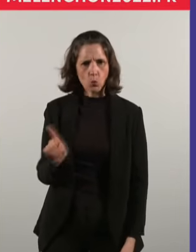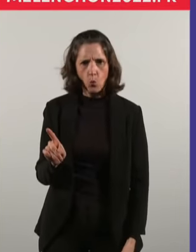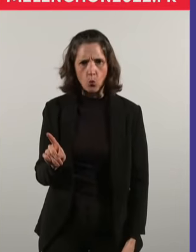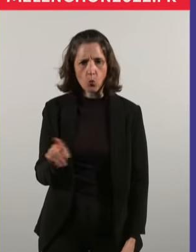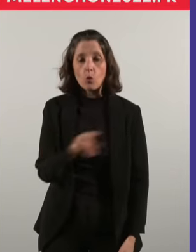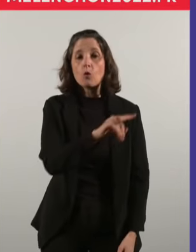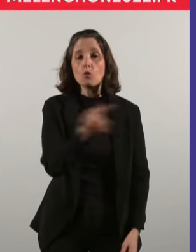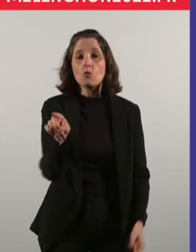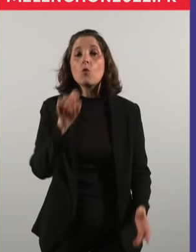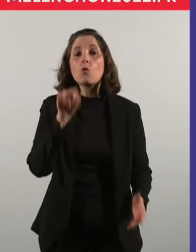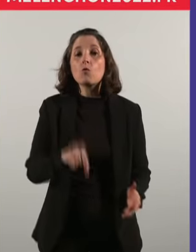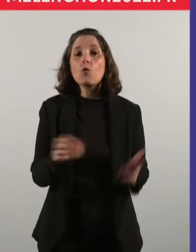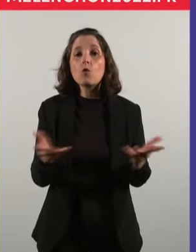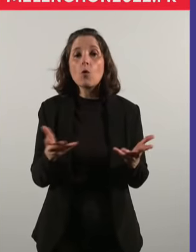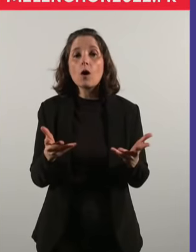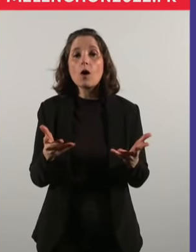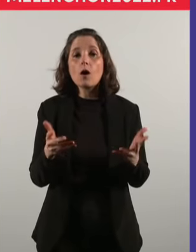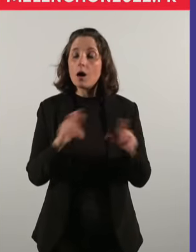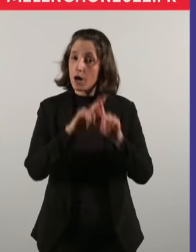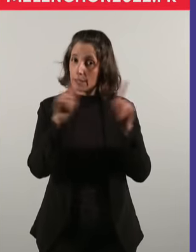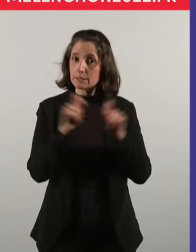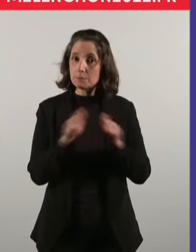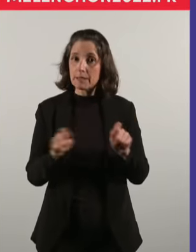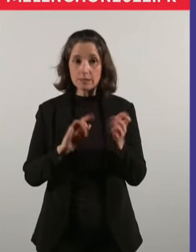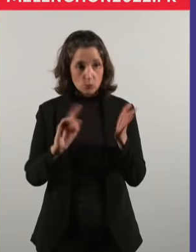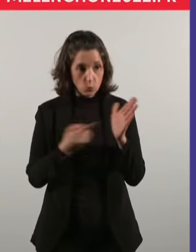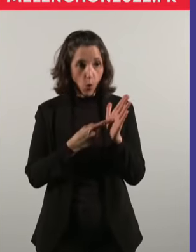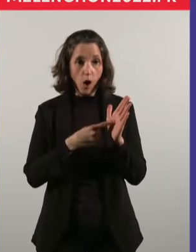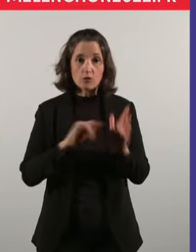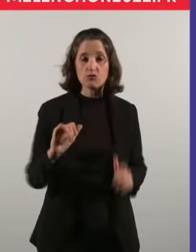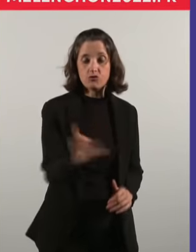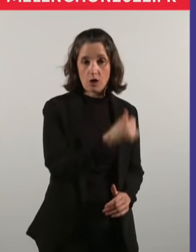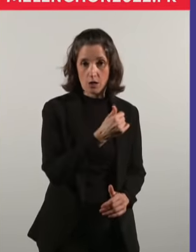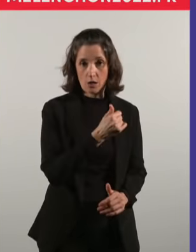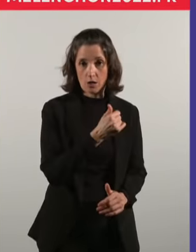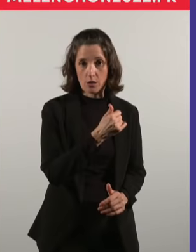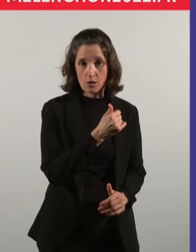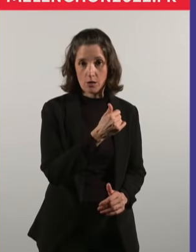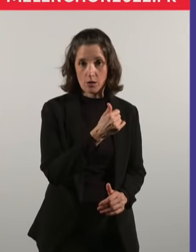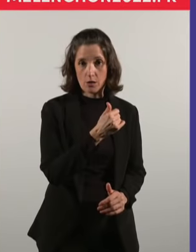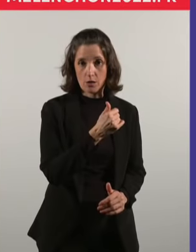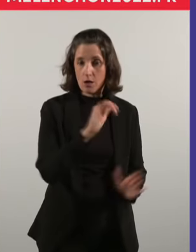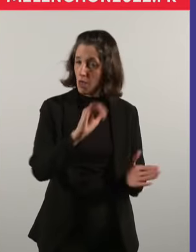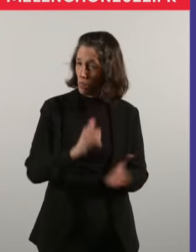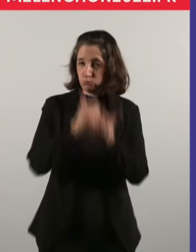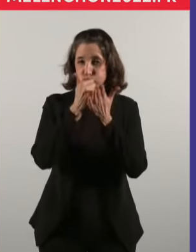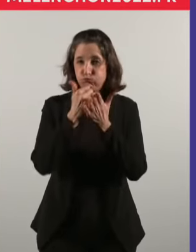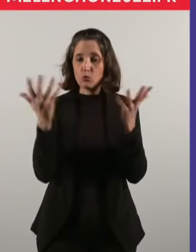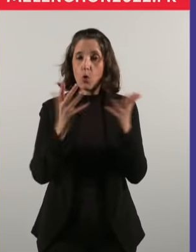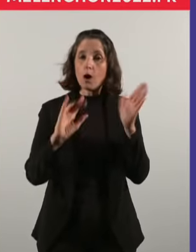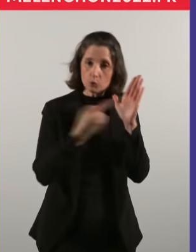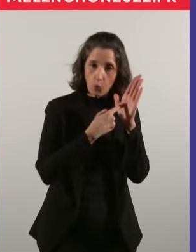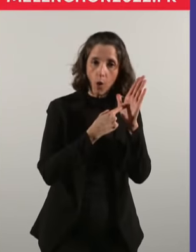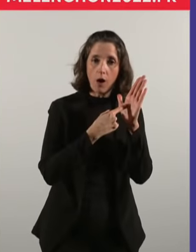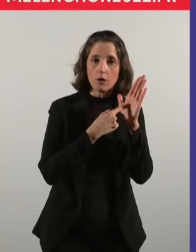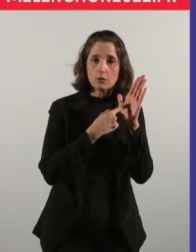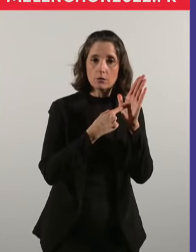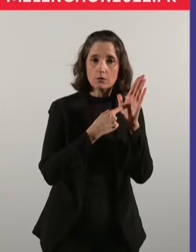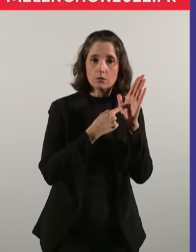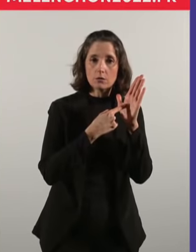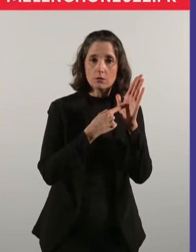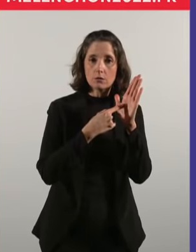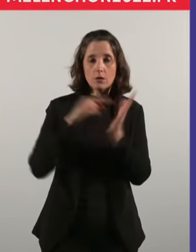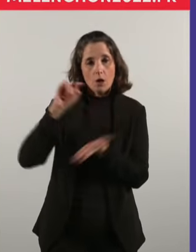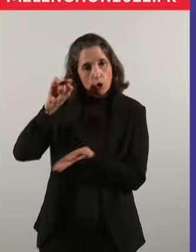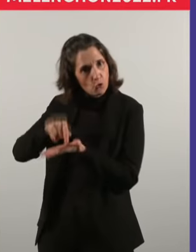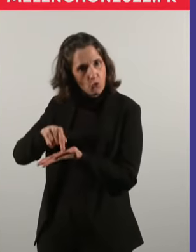vous ayez, c'est de respecter les droits des autres. C'est donc le droit qui est fondateur de la société politique, pas le devoir. Le devoir, c'est pour la